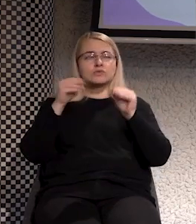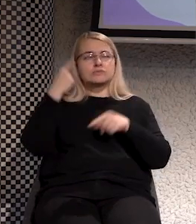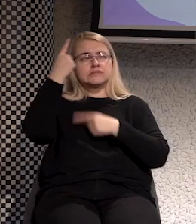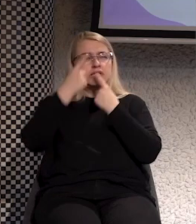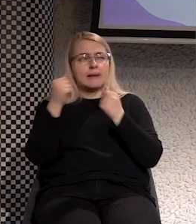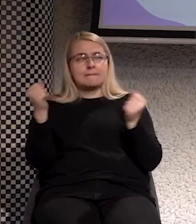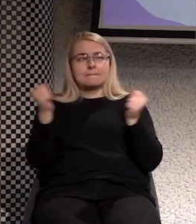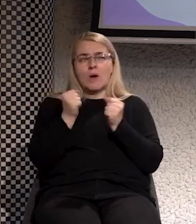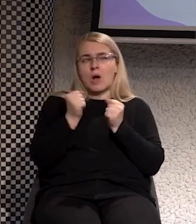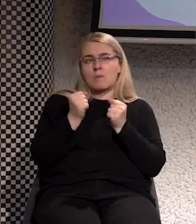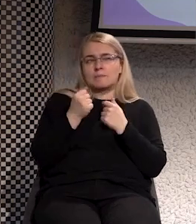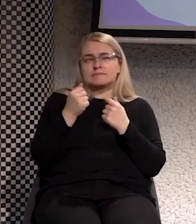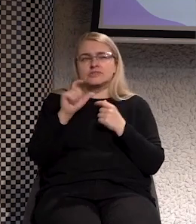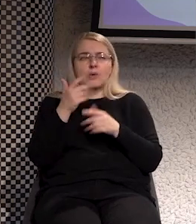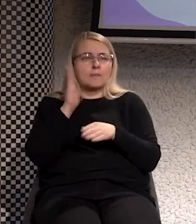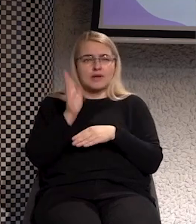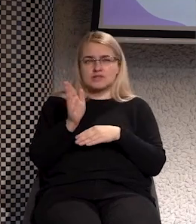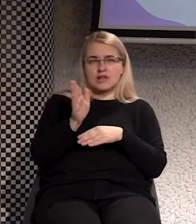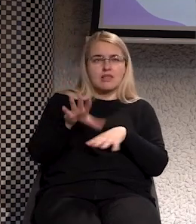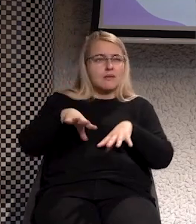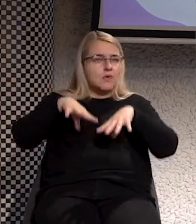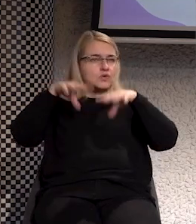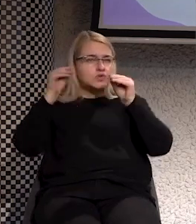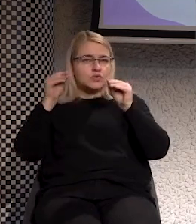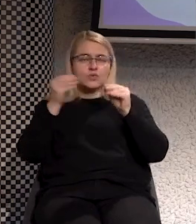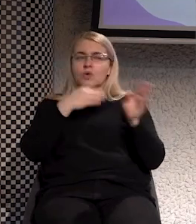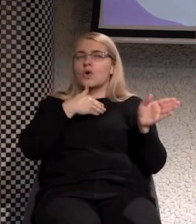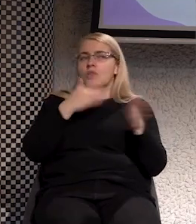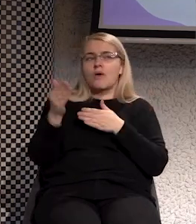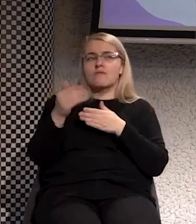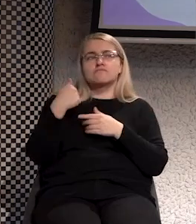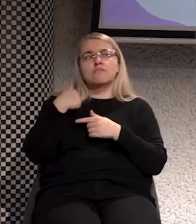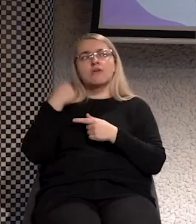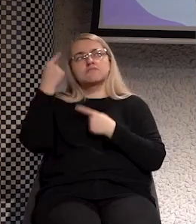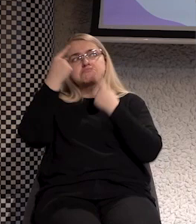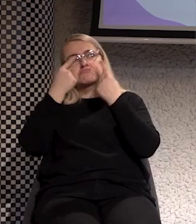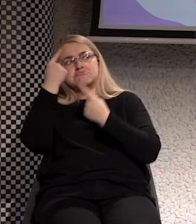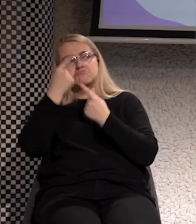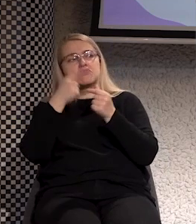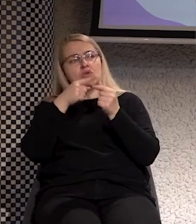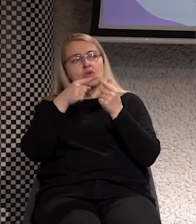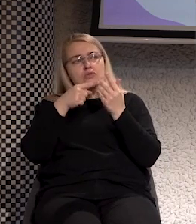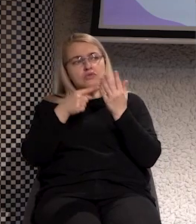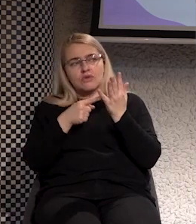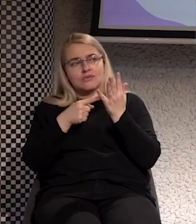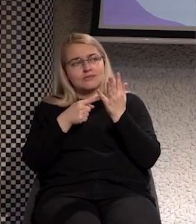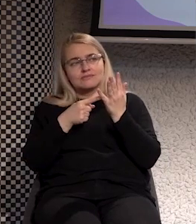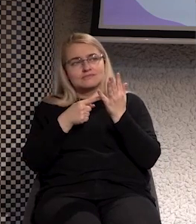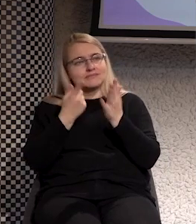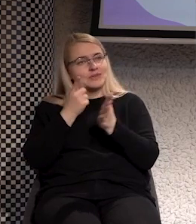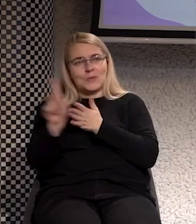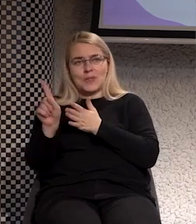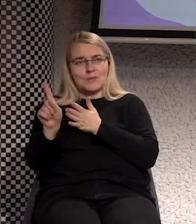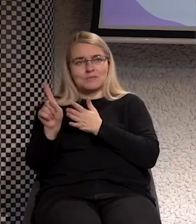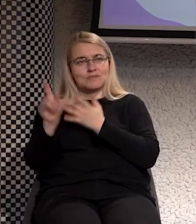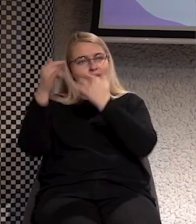a dwa, że z jakimś własnym gotowym zestawem założeń, który w tym akurat wypadku się nie sprawdzał. Ja myślę, że może na początku się to wydarza na